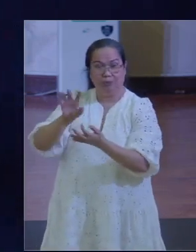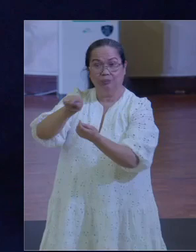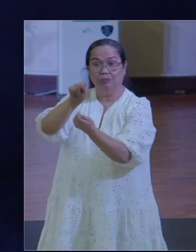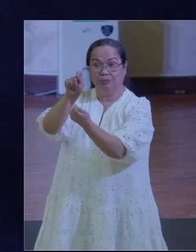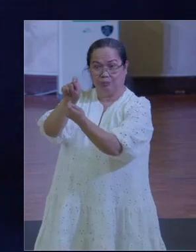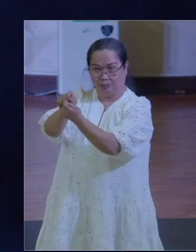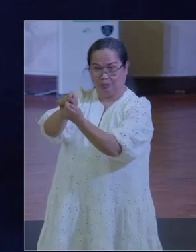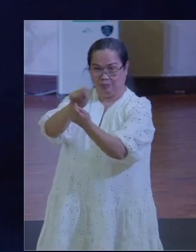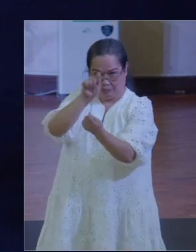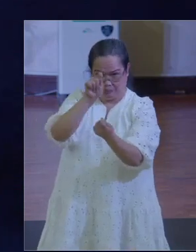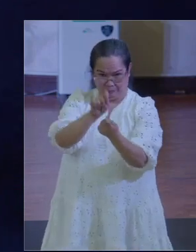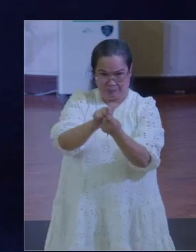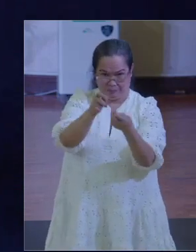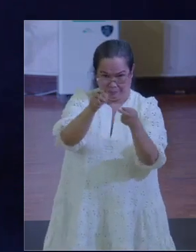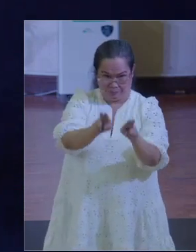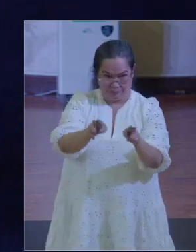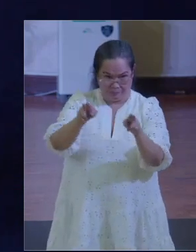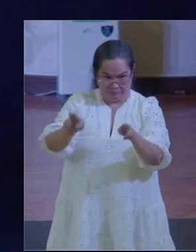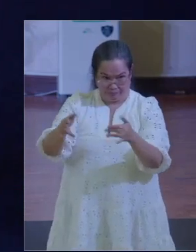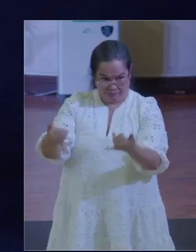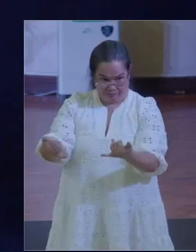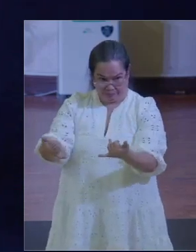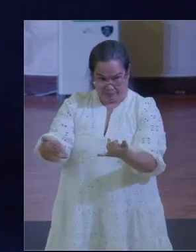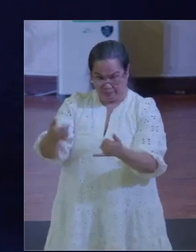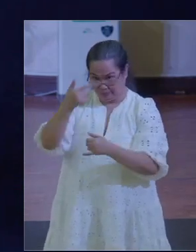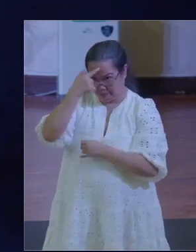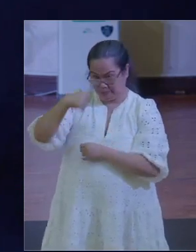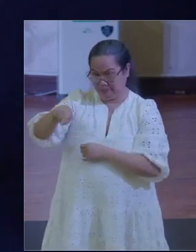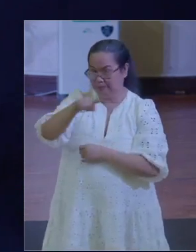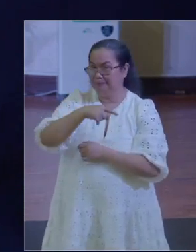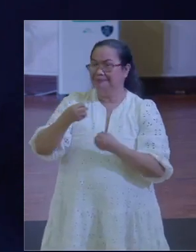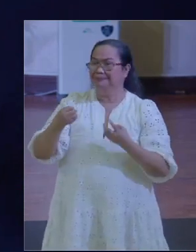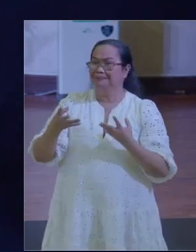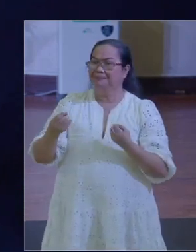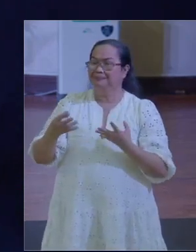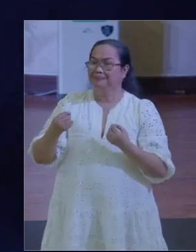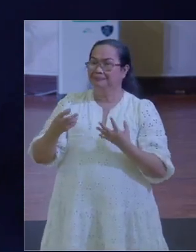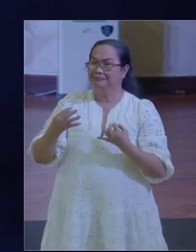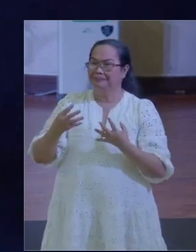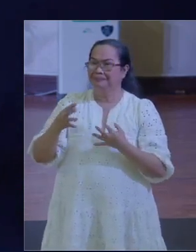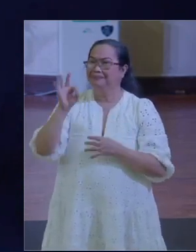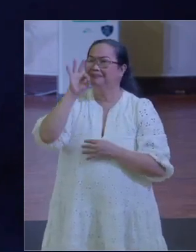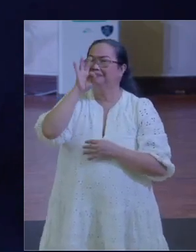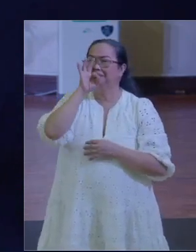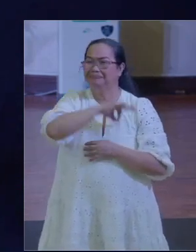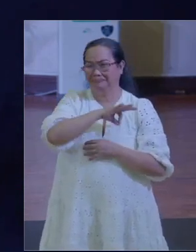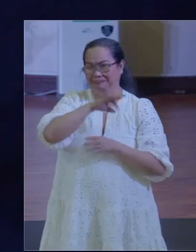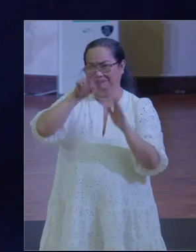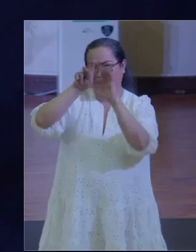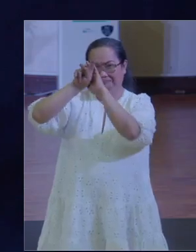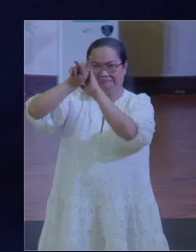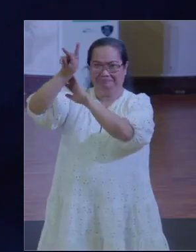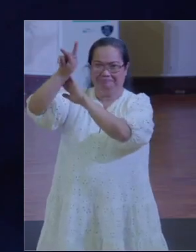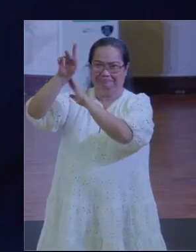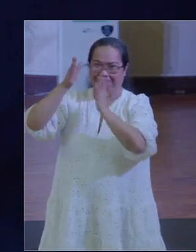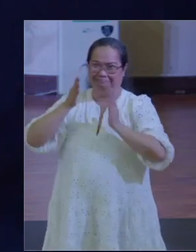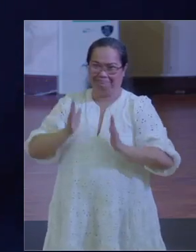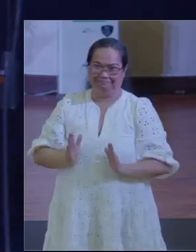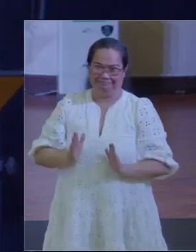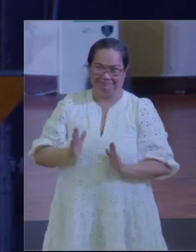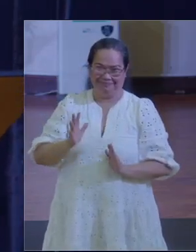tugma sa mga pangyayari sa panahon ngayon sapagkat marami na pong bulaang propeta. Pero ito